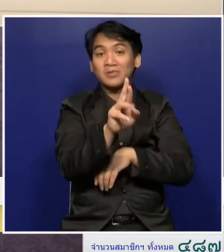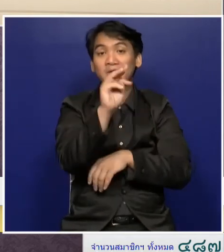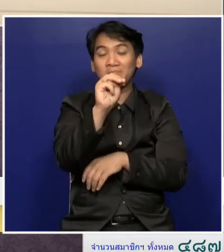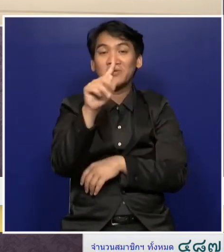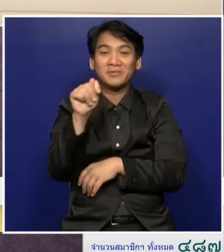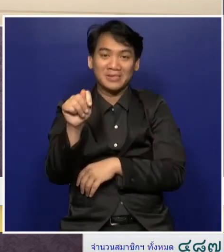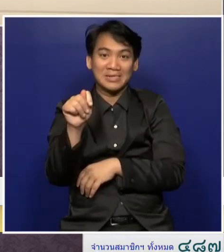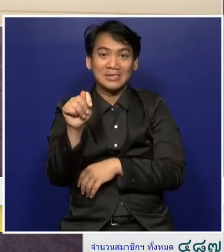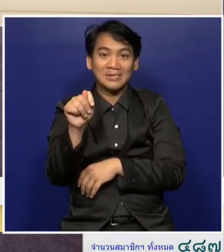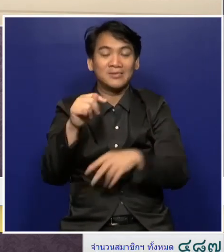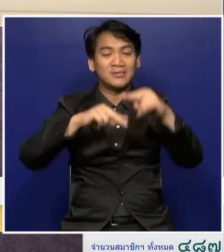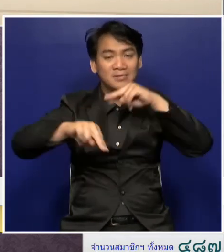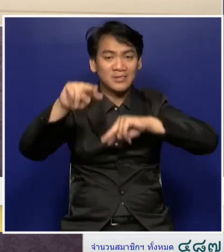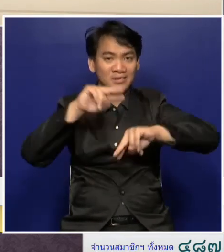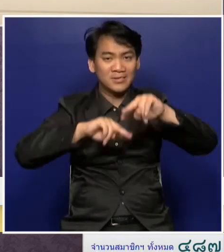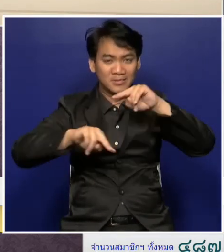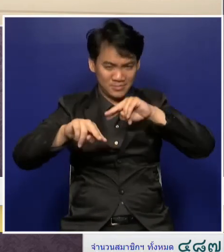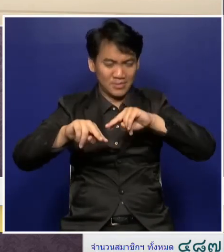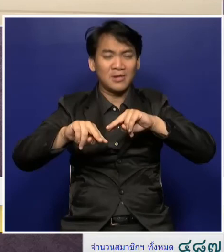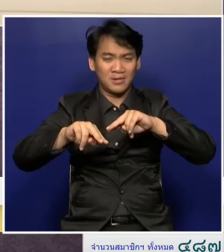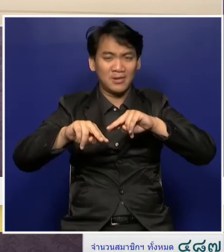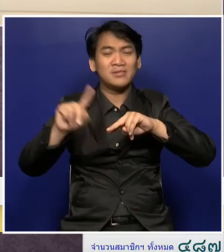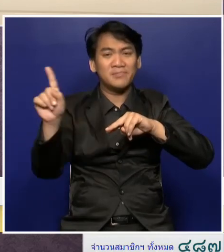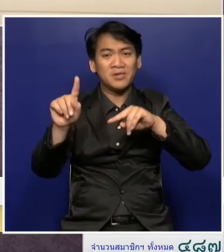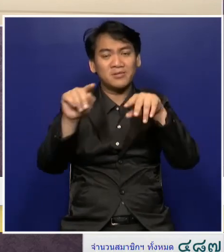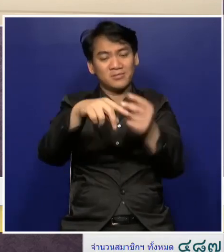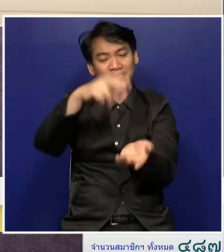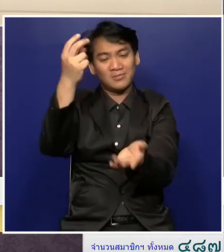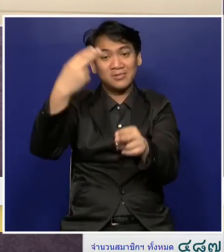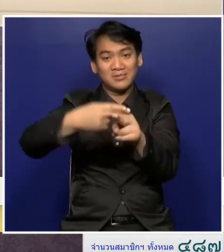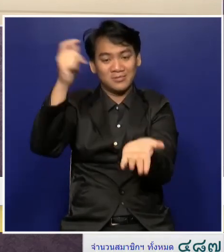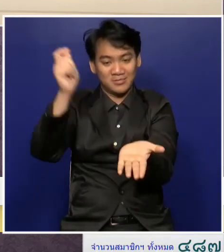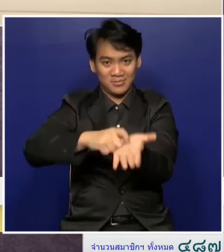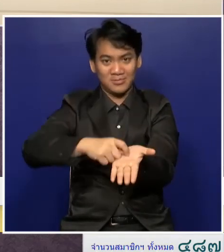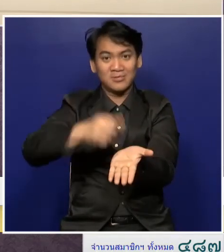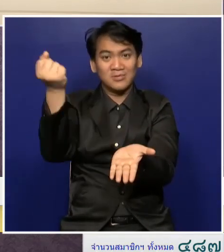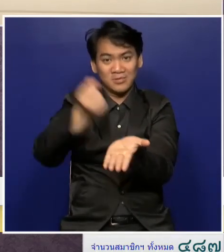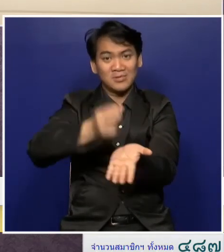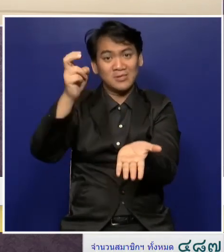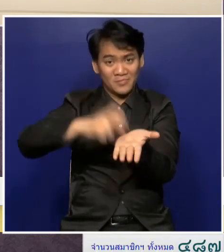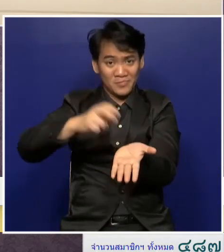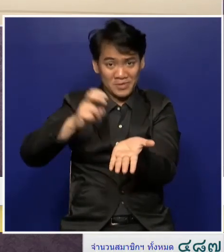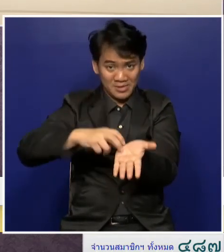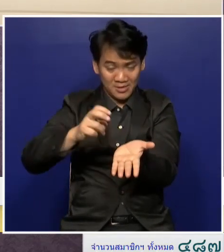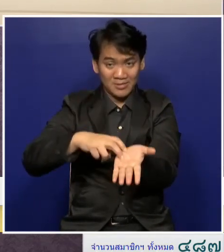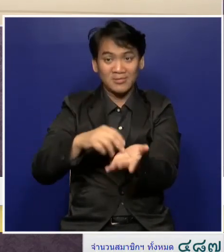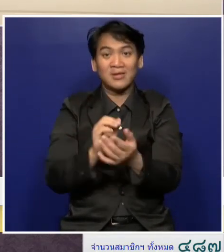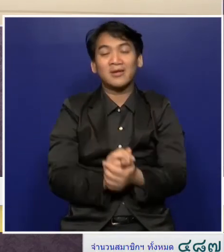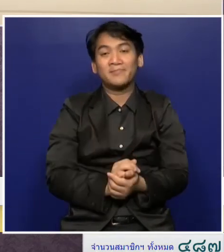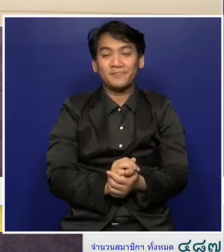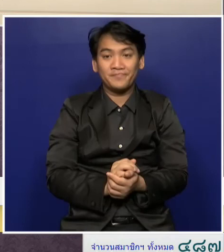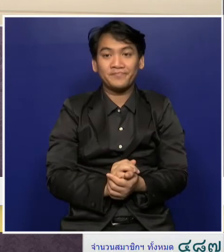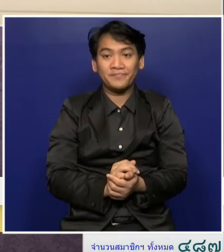ก็ได้ดู LE ให้มีการจดทะเบีนพันศฤศ มเรศฌฐนCOะการ